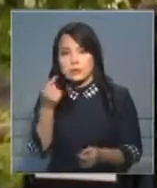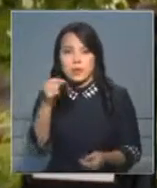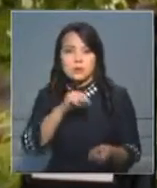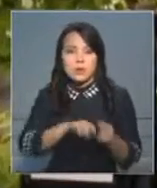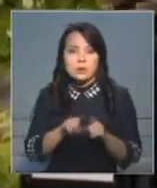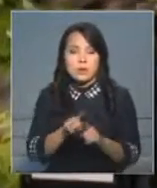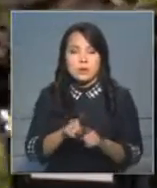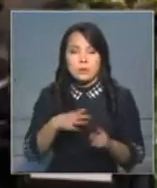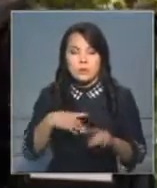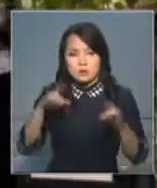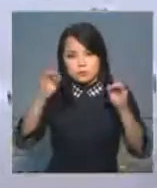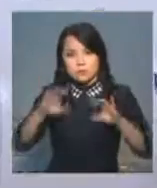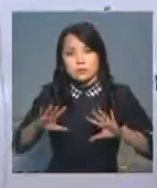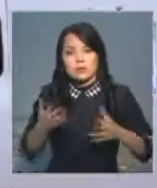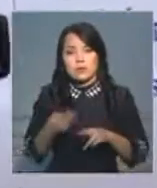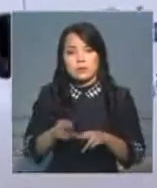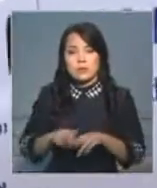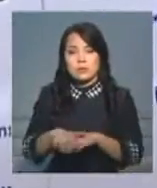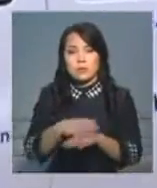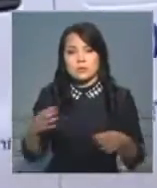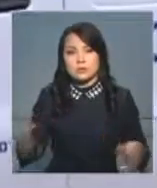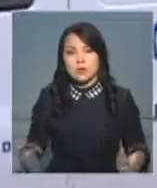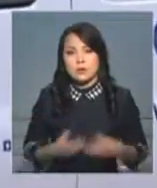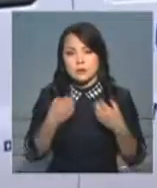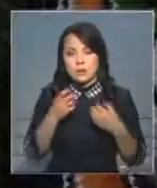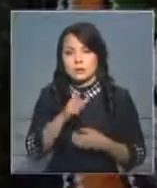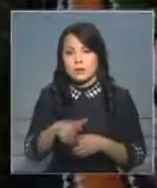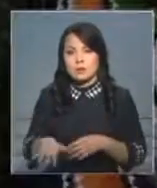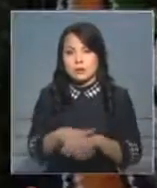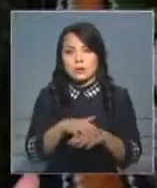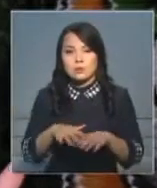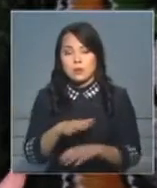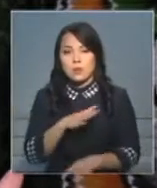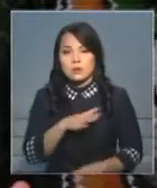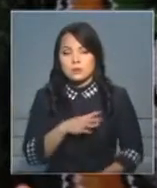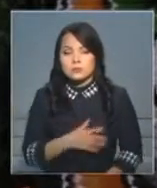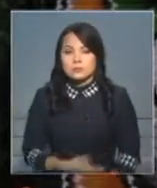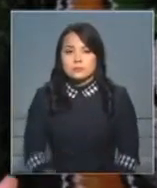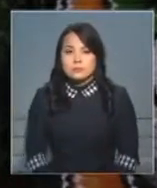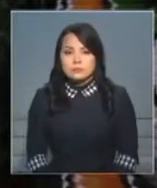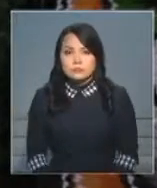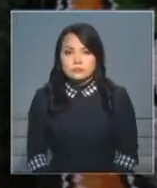жайт төбесінен жай түсіргендей күй кештірді.